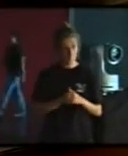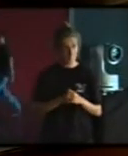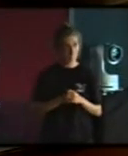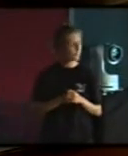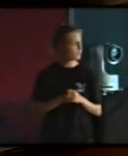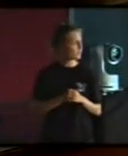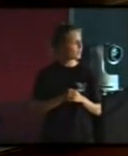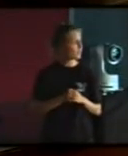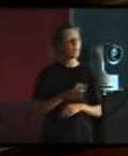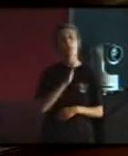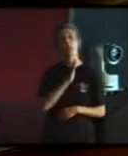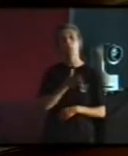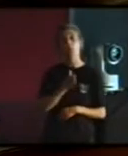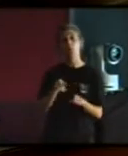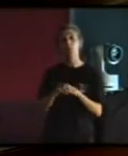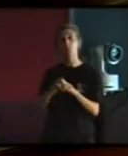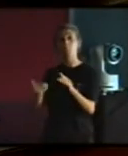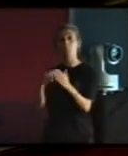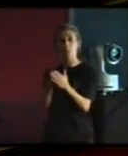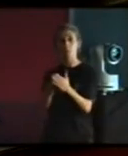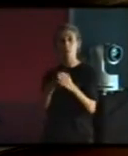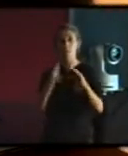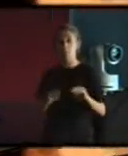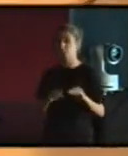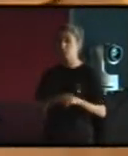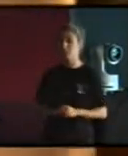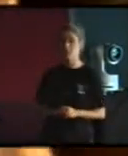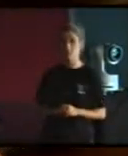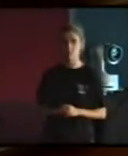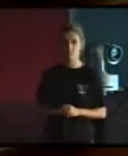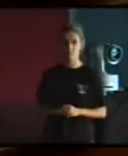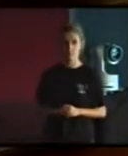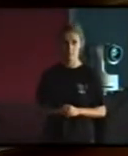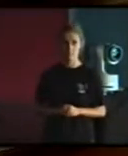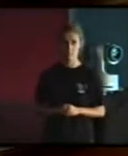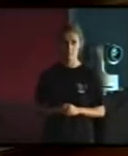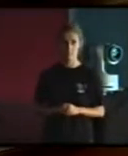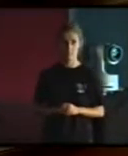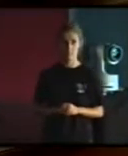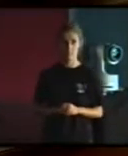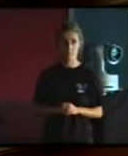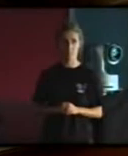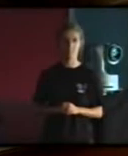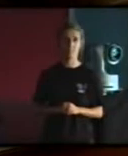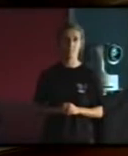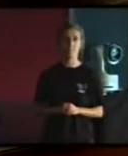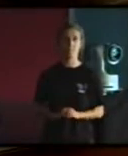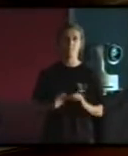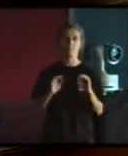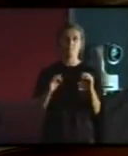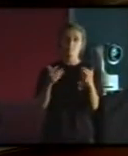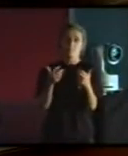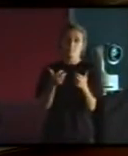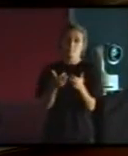à Bordeaux et à Bayonne également, c'est ça? Voilà. Je pense que je vais tenter quand même de faire une transition parce que l'exemple qui est ici, il est assez extraordinaire au